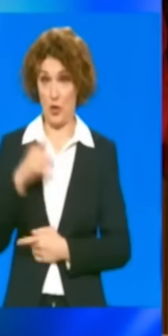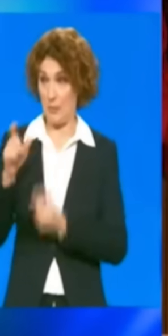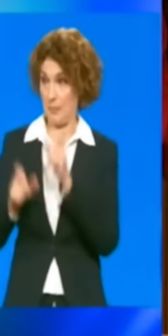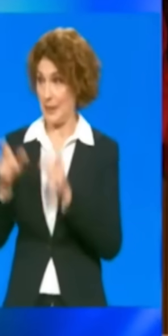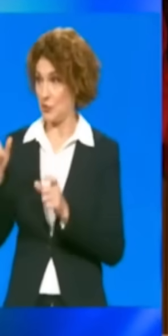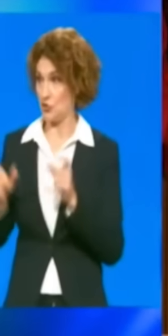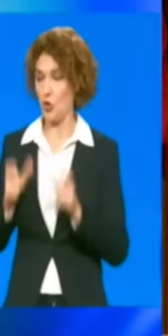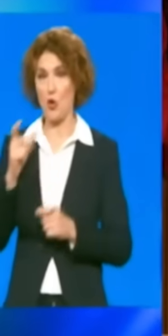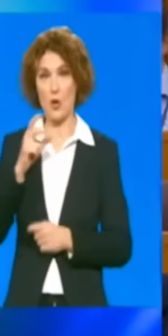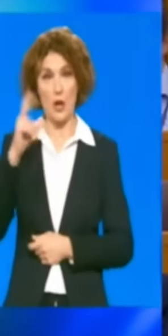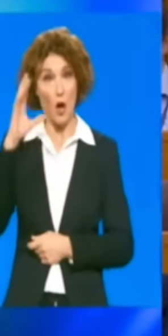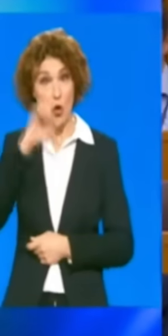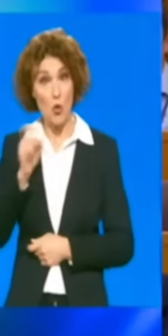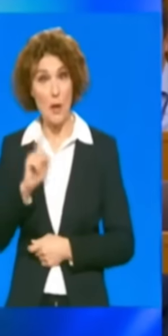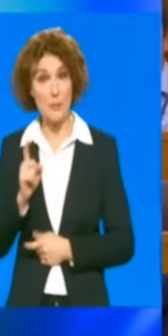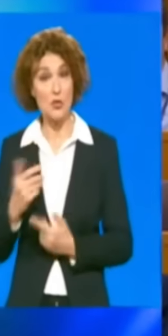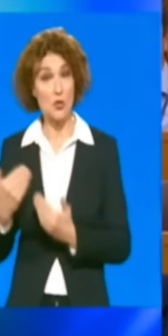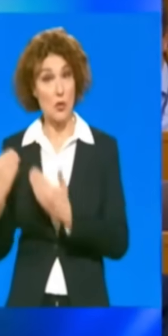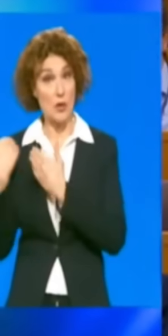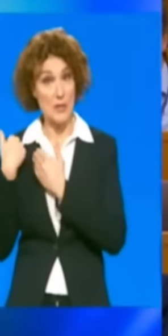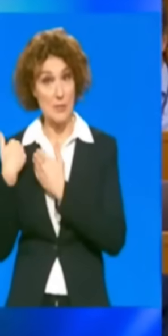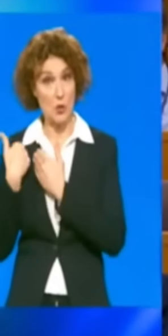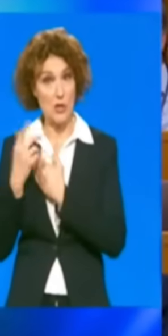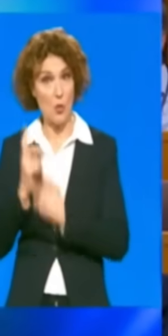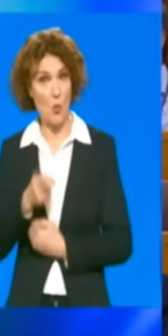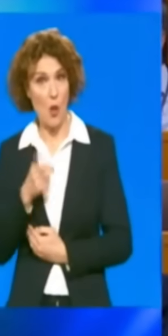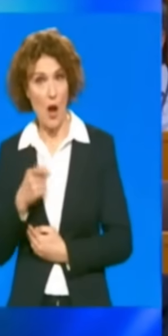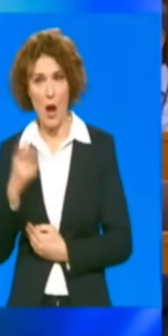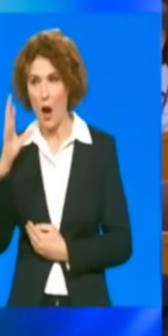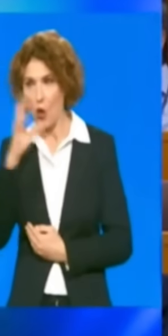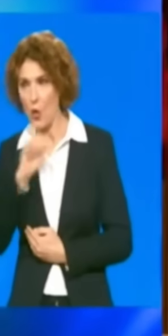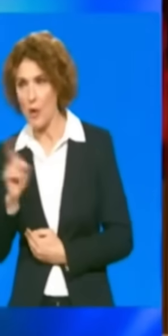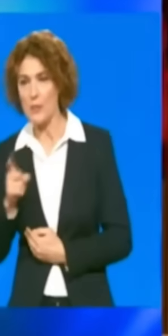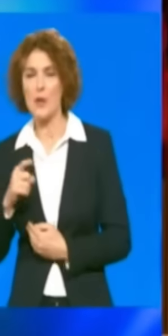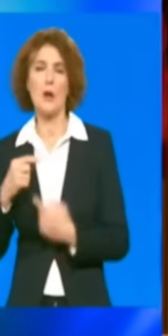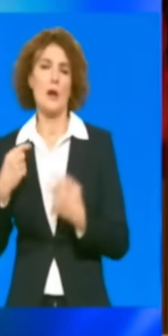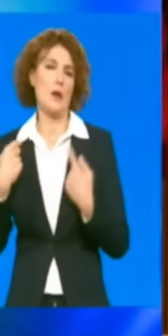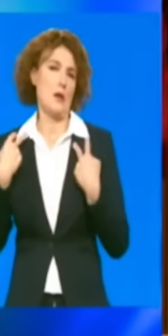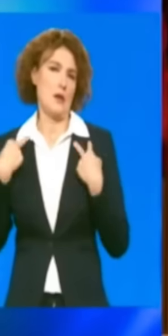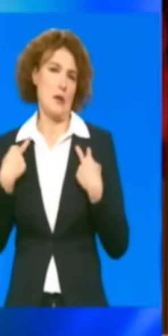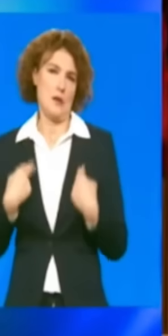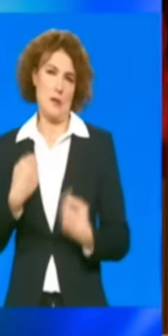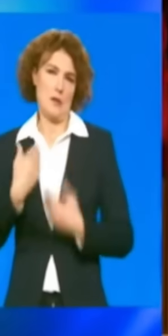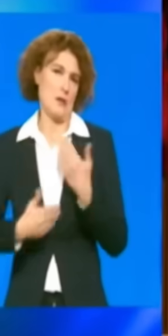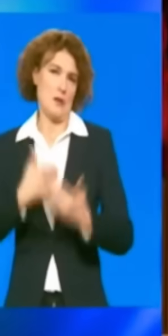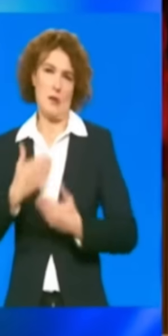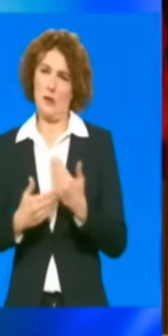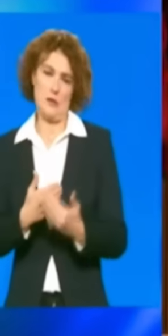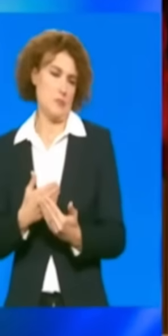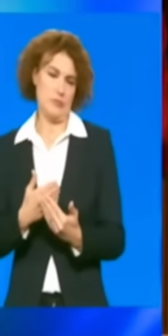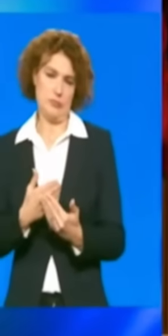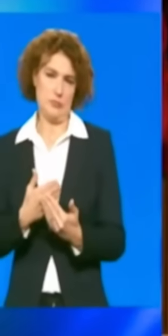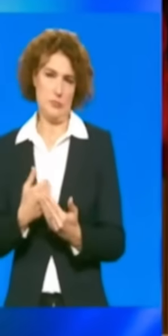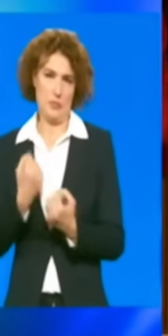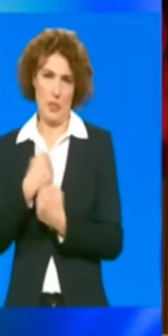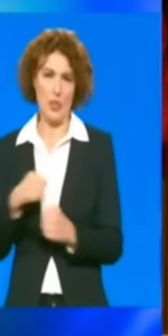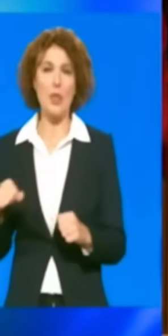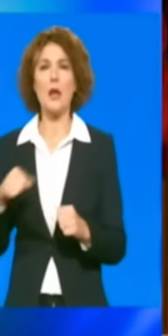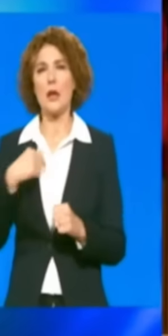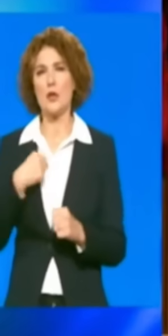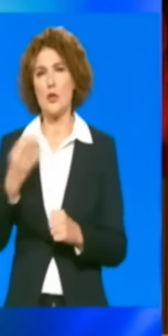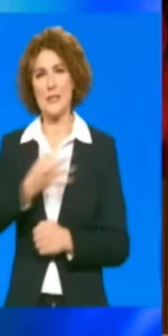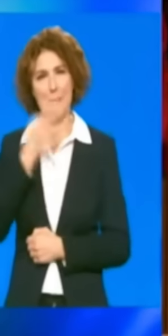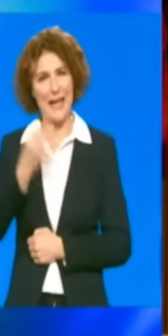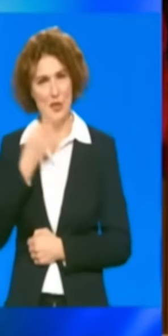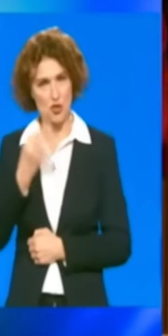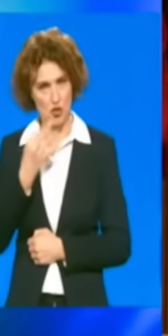capiscono quella responsabilità Questo è un elemento non accade spesso per la verità devo dire